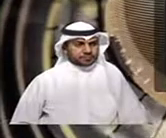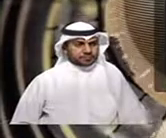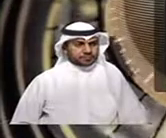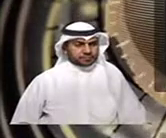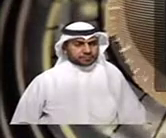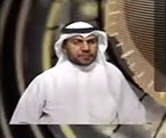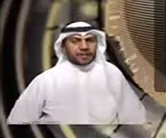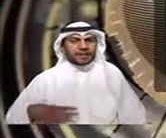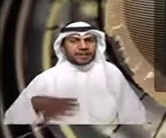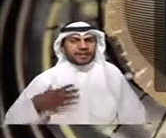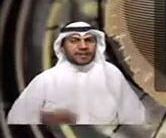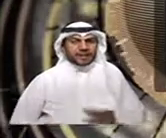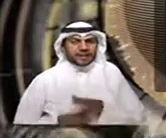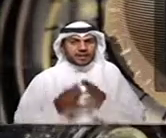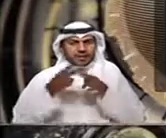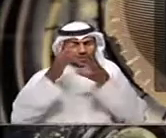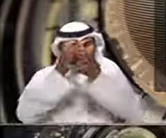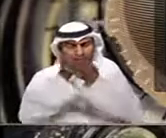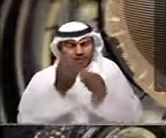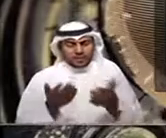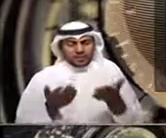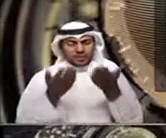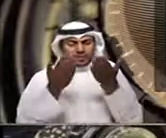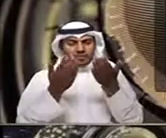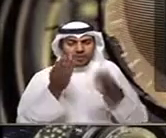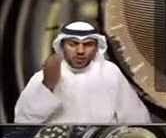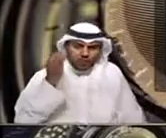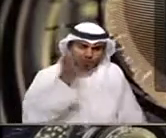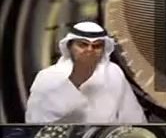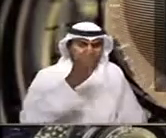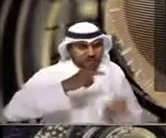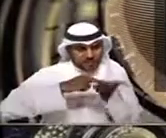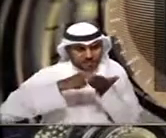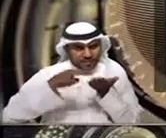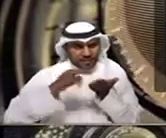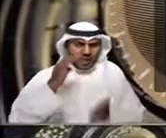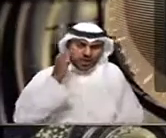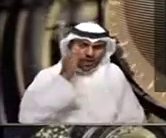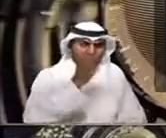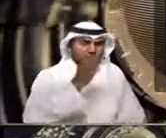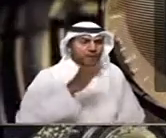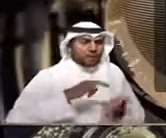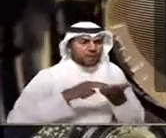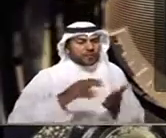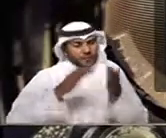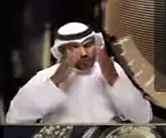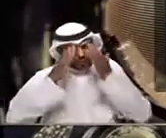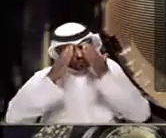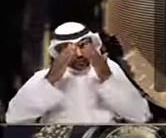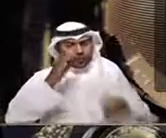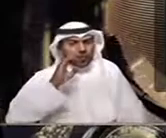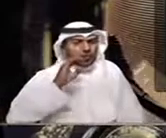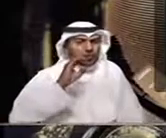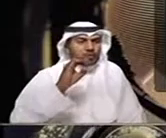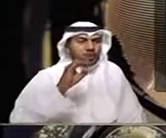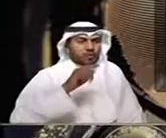هذا وقد بعث حضرته صاحب السمو أمير البلاد الشيخ صباح الأحمد الجابر الصباح حفظه الله ورعاه ببرقية شكر جوابية ضمنها